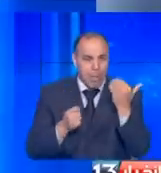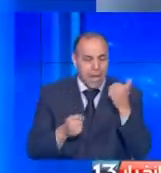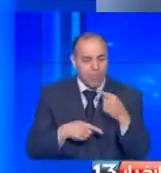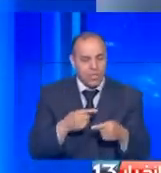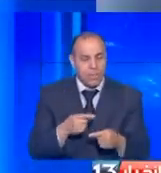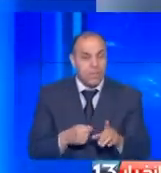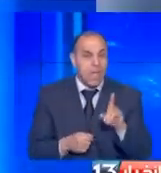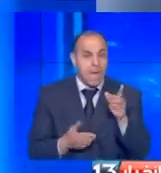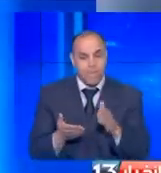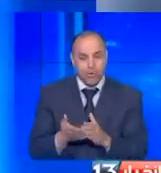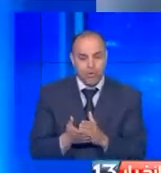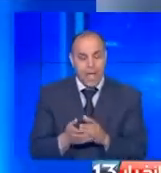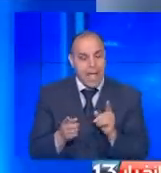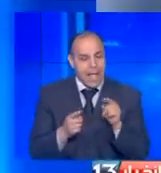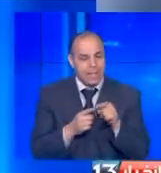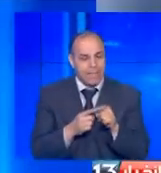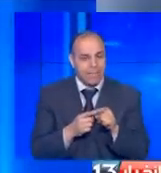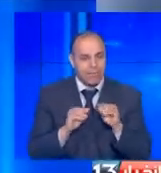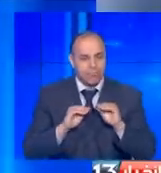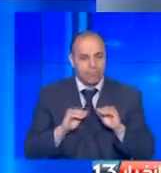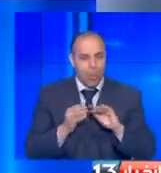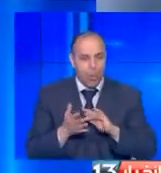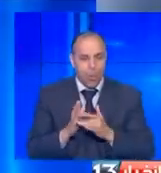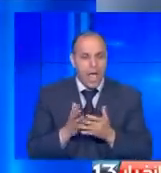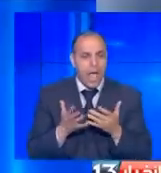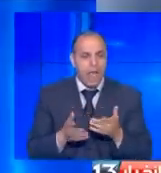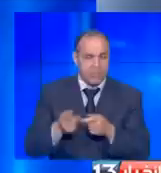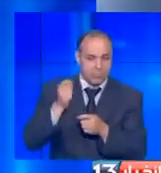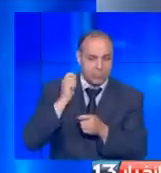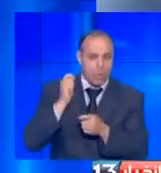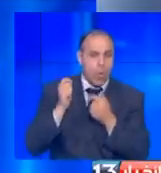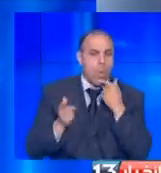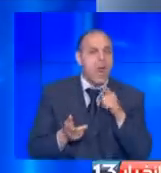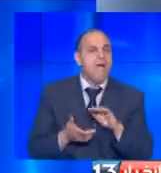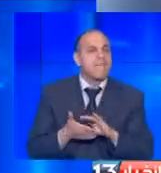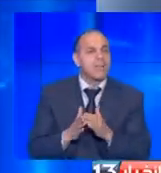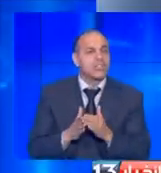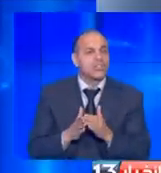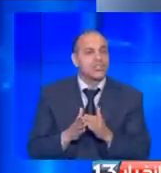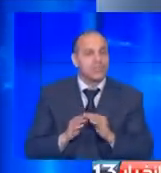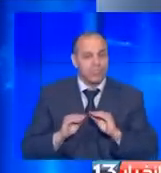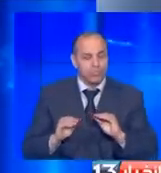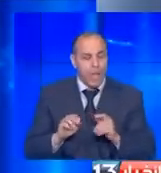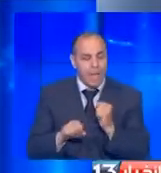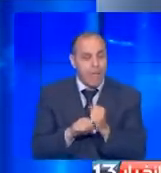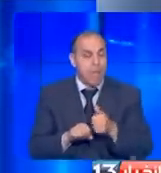المستدام، مشروع يهدف إلى التكوين في كل متطلبات الصيد البحري المرتبطة بالتأهيل